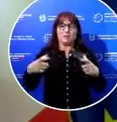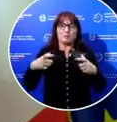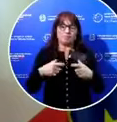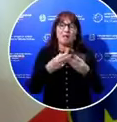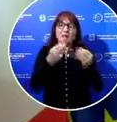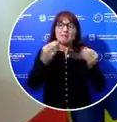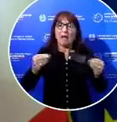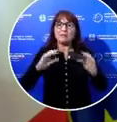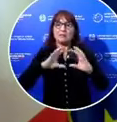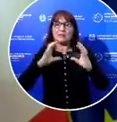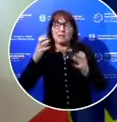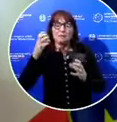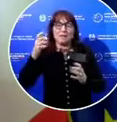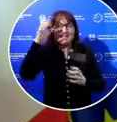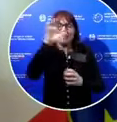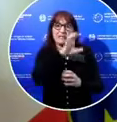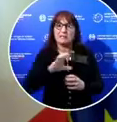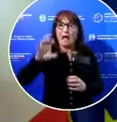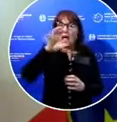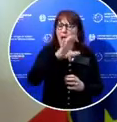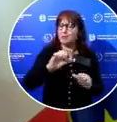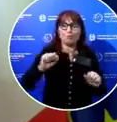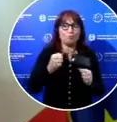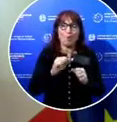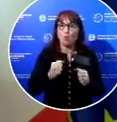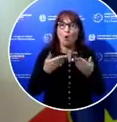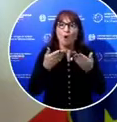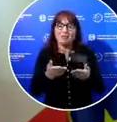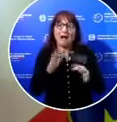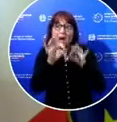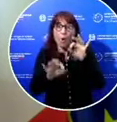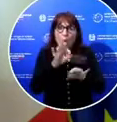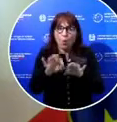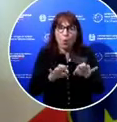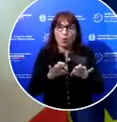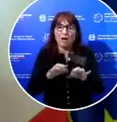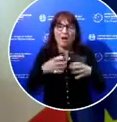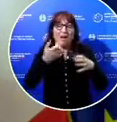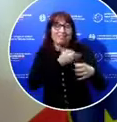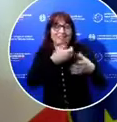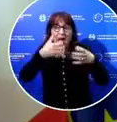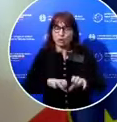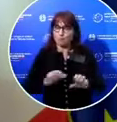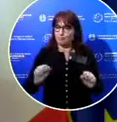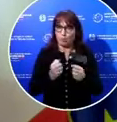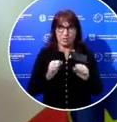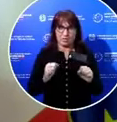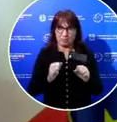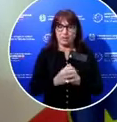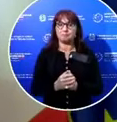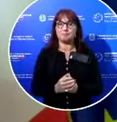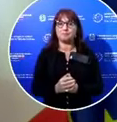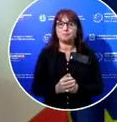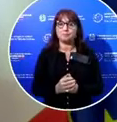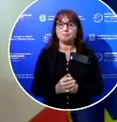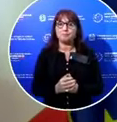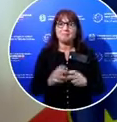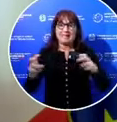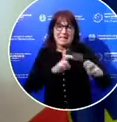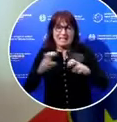molti Stati non è stato possibile garantire livelli di trattamento e riduzione del danno paragonabili a quelli pre-crisi.